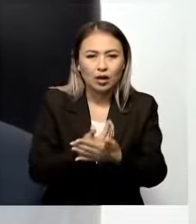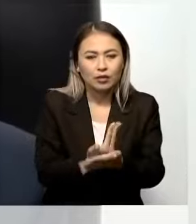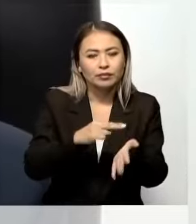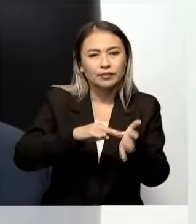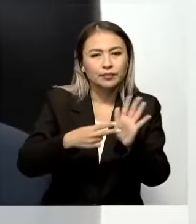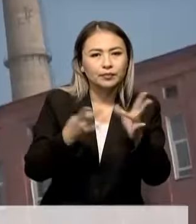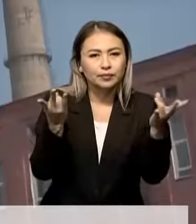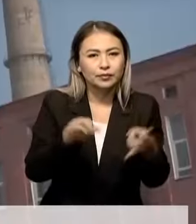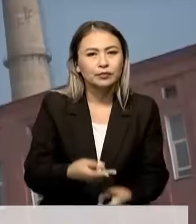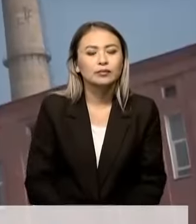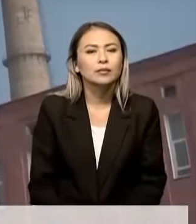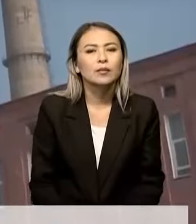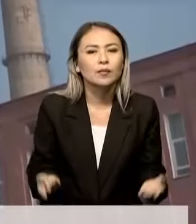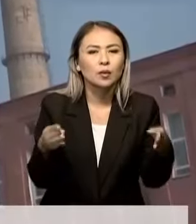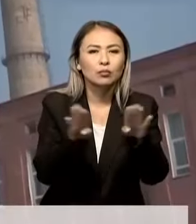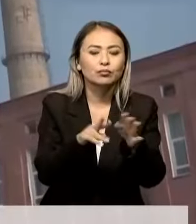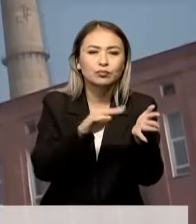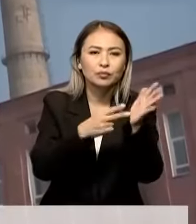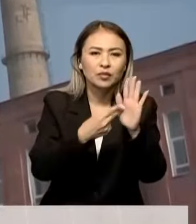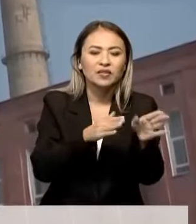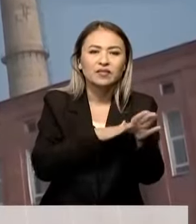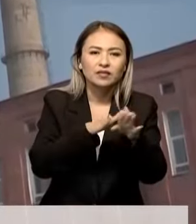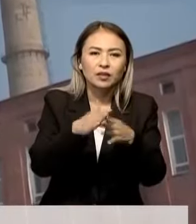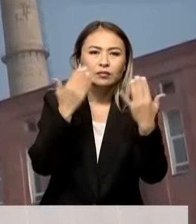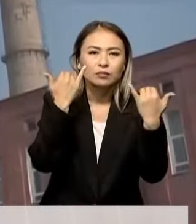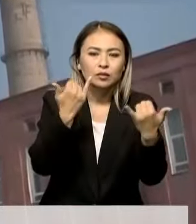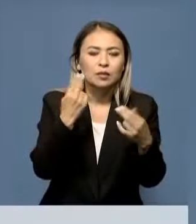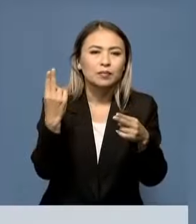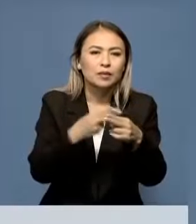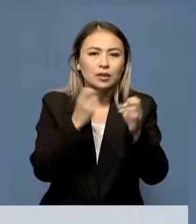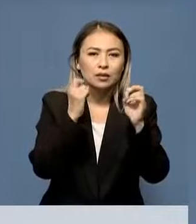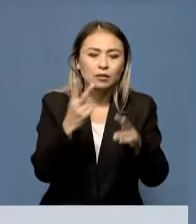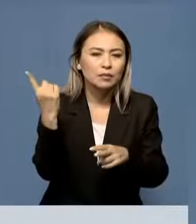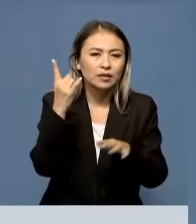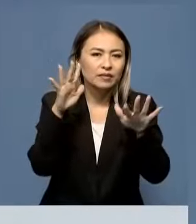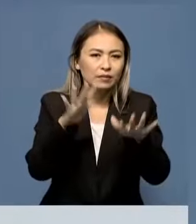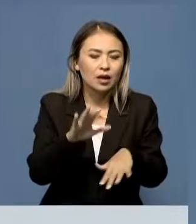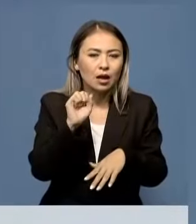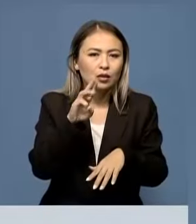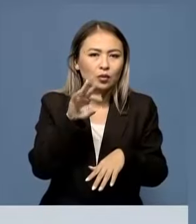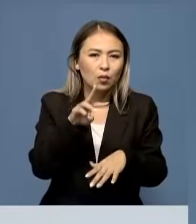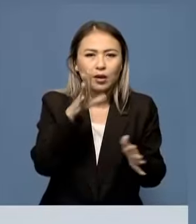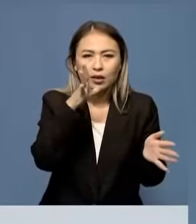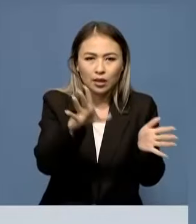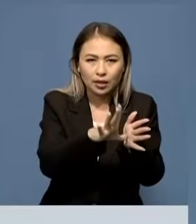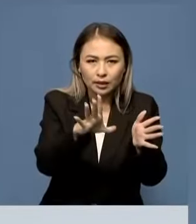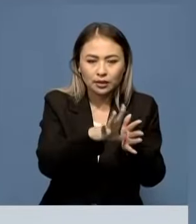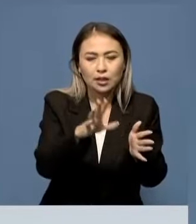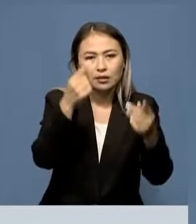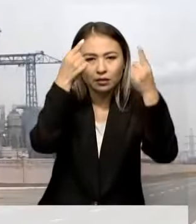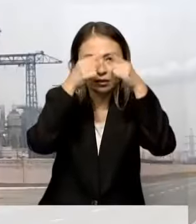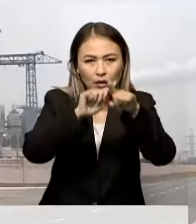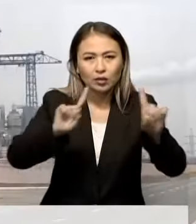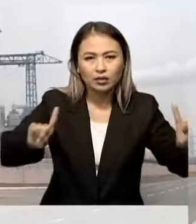жобаларға мұқтаж. Мұндай жобаларды іске асыруда қауіпсіздік бірінші орында. Атом энергетикасында жыл өткен сайын технология